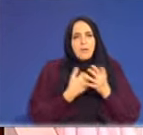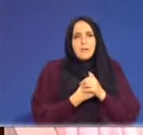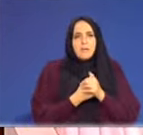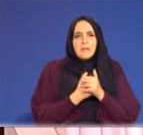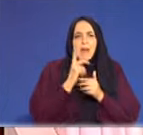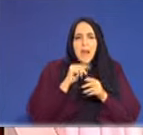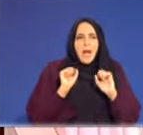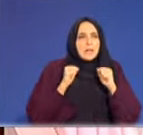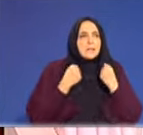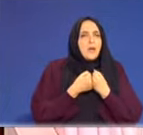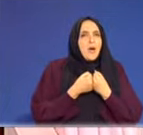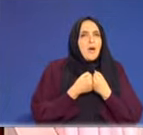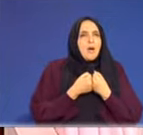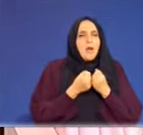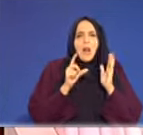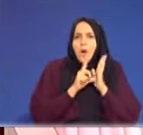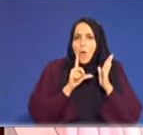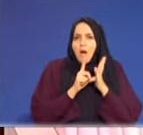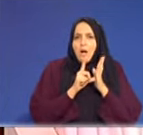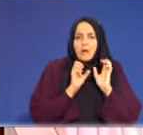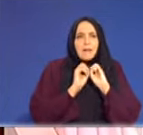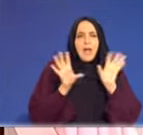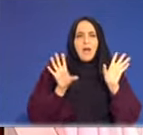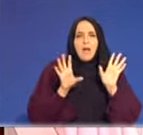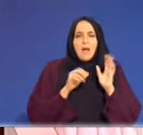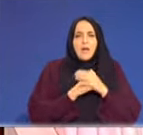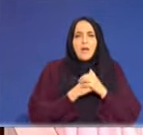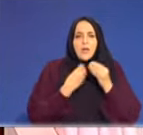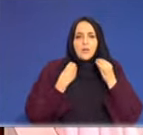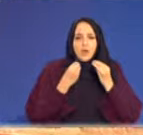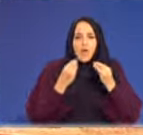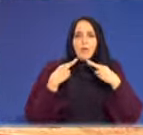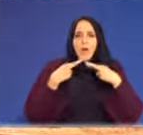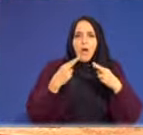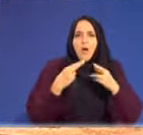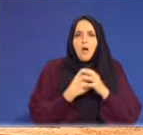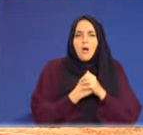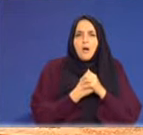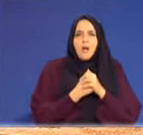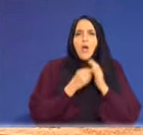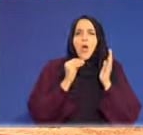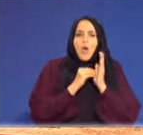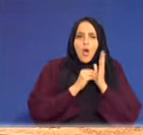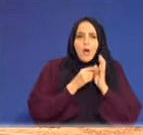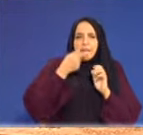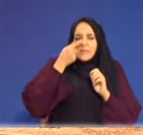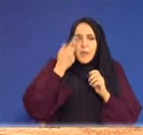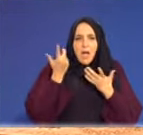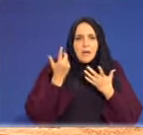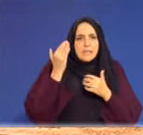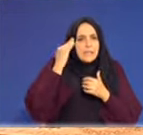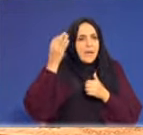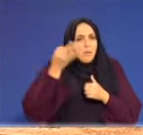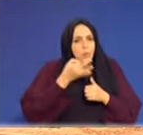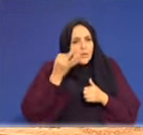حوادث سير، عندنا قوانين اولا تعطي الحقوق بعد اجراء الخبره ومعرفه